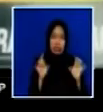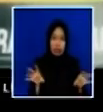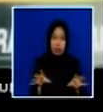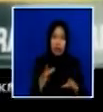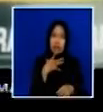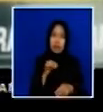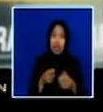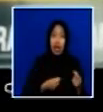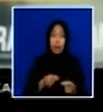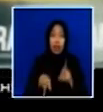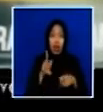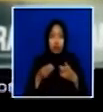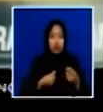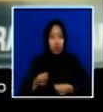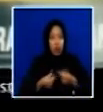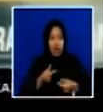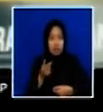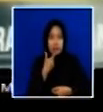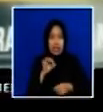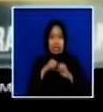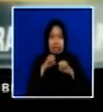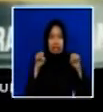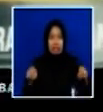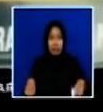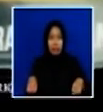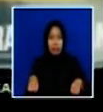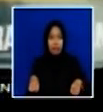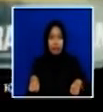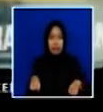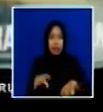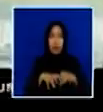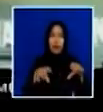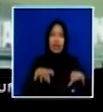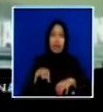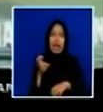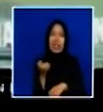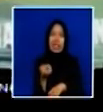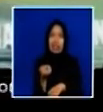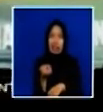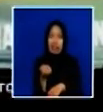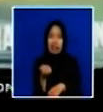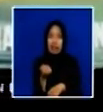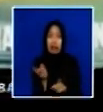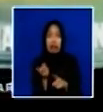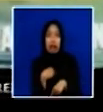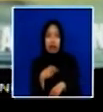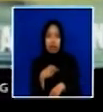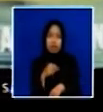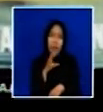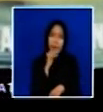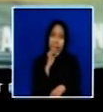dijualnya pun Oh dengan sistem ketengan atau bagian dari pengakuan setor